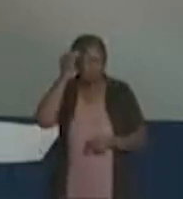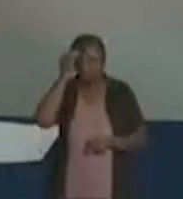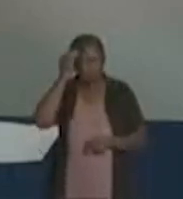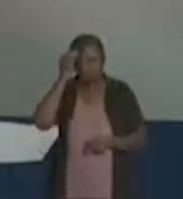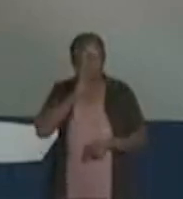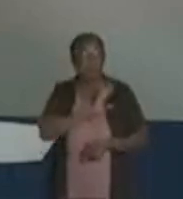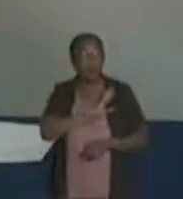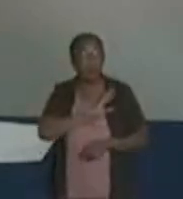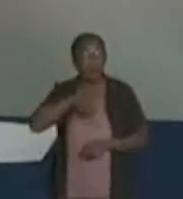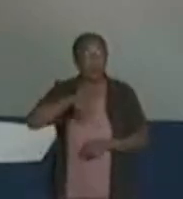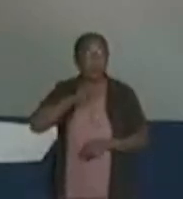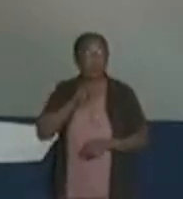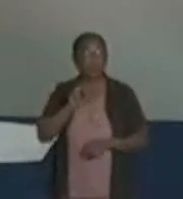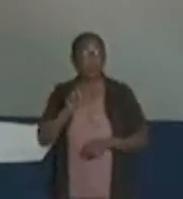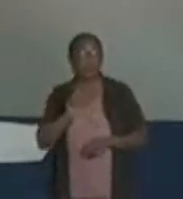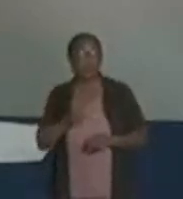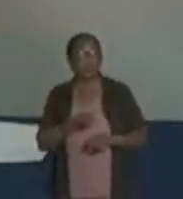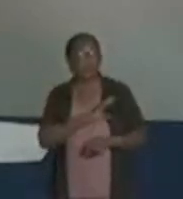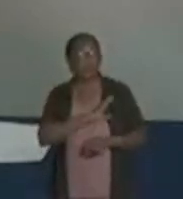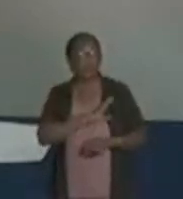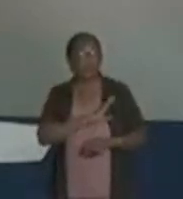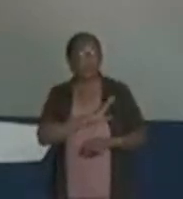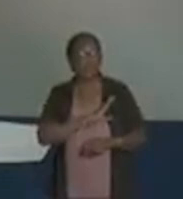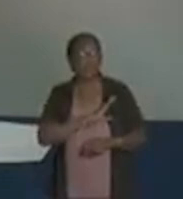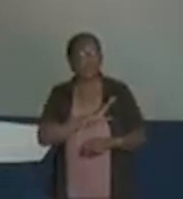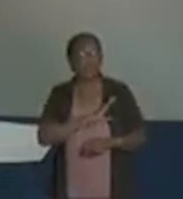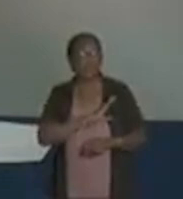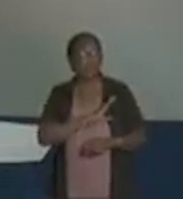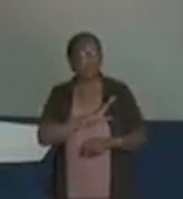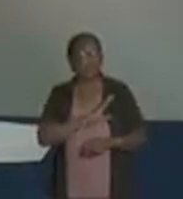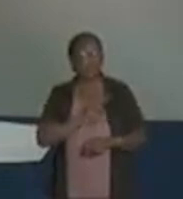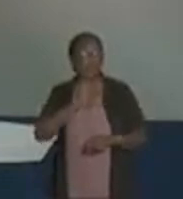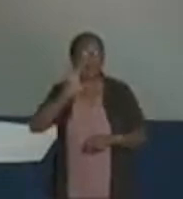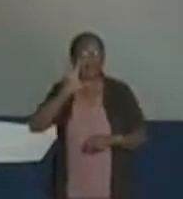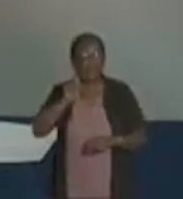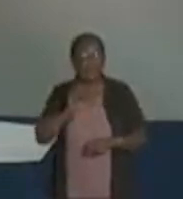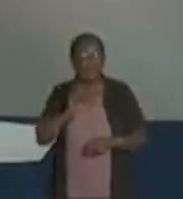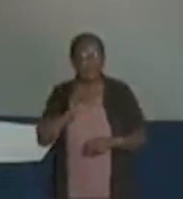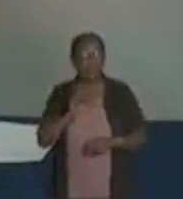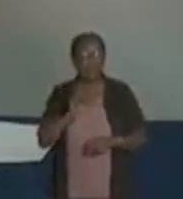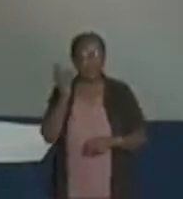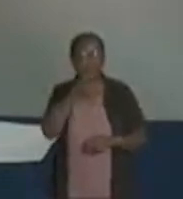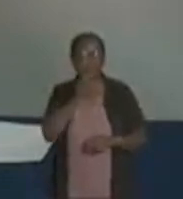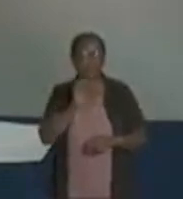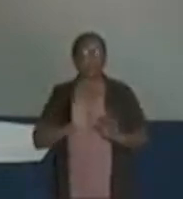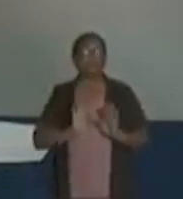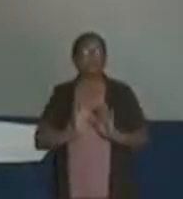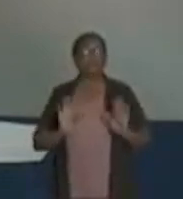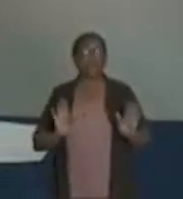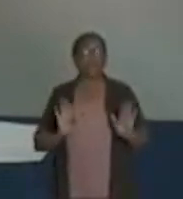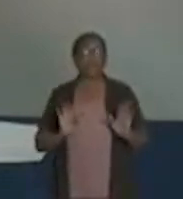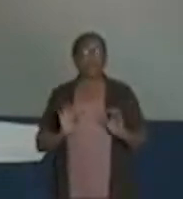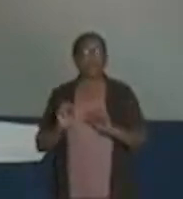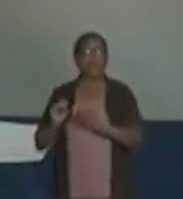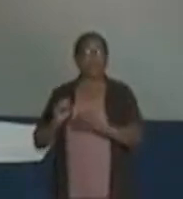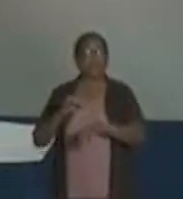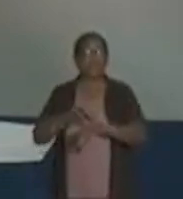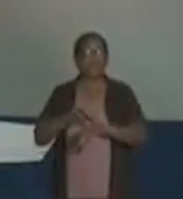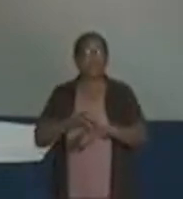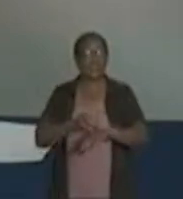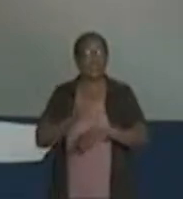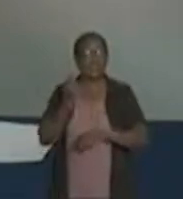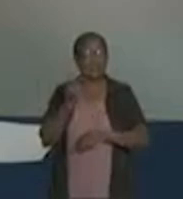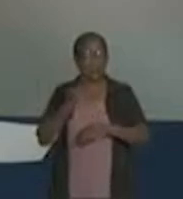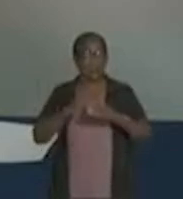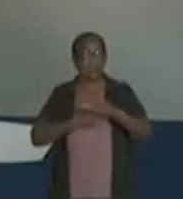bij Pfizer is het zo dat je van waar voorheen je 80% beschermd was tegen besmetting en ziekte, dat nu